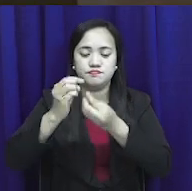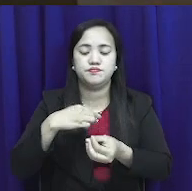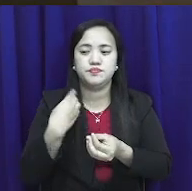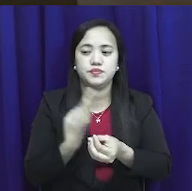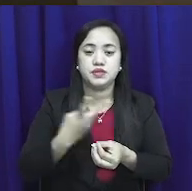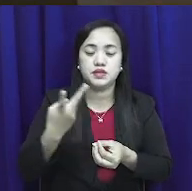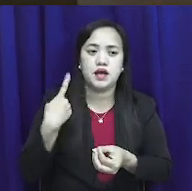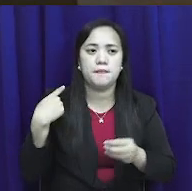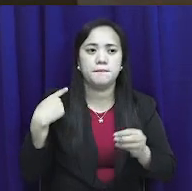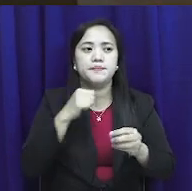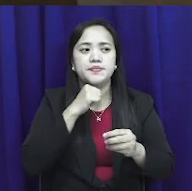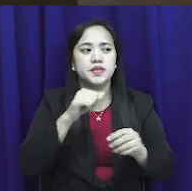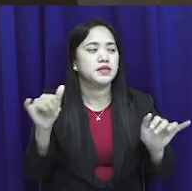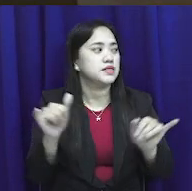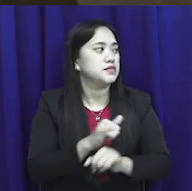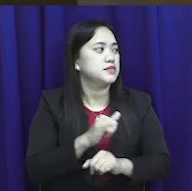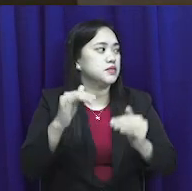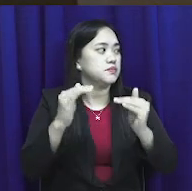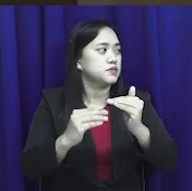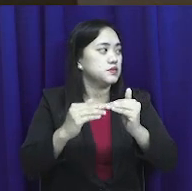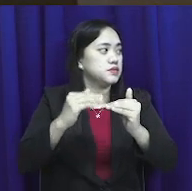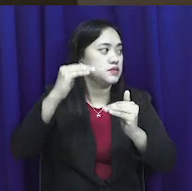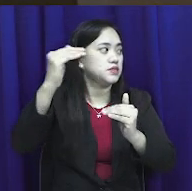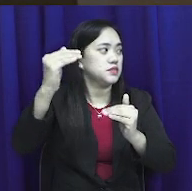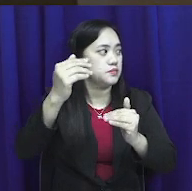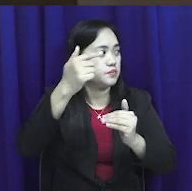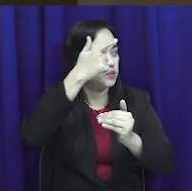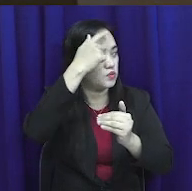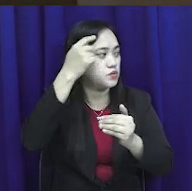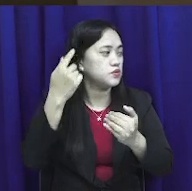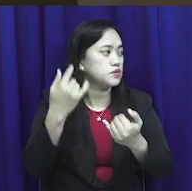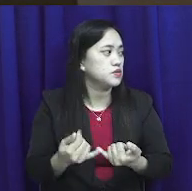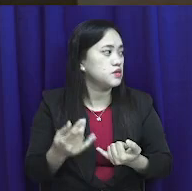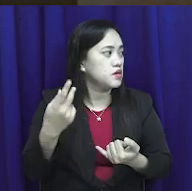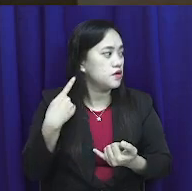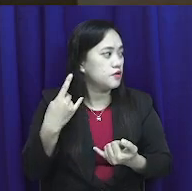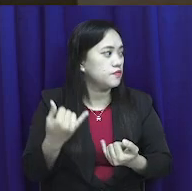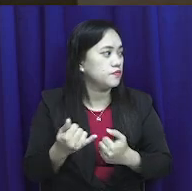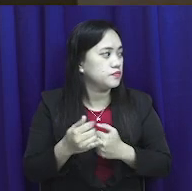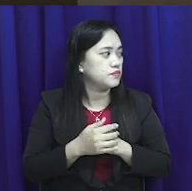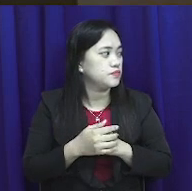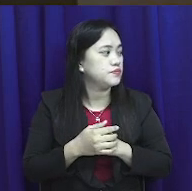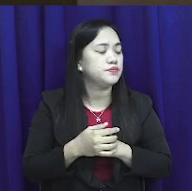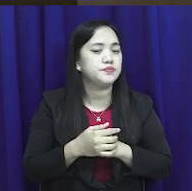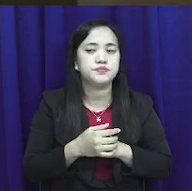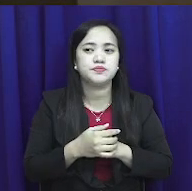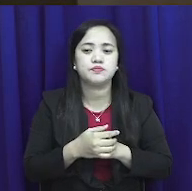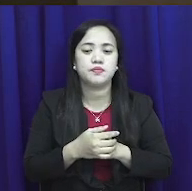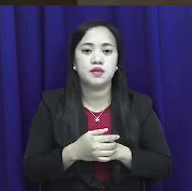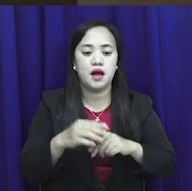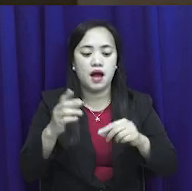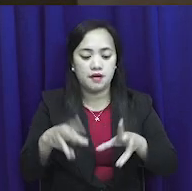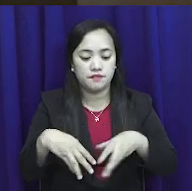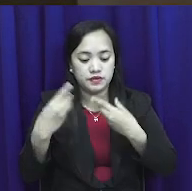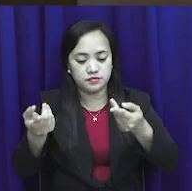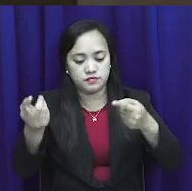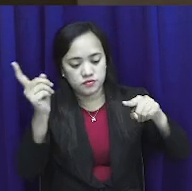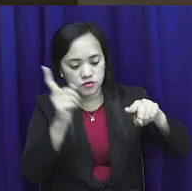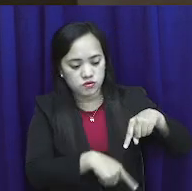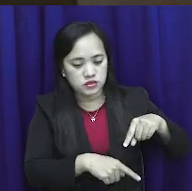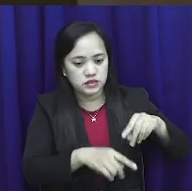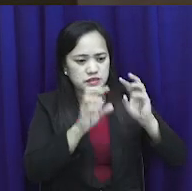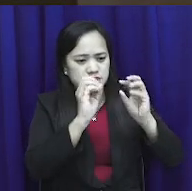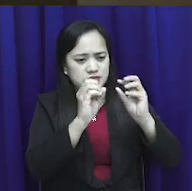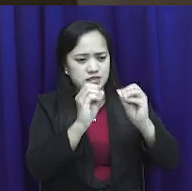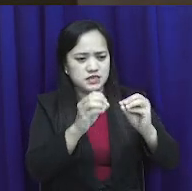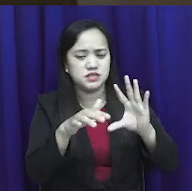yung level nung understanding kasi lumalaki ung anak mo nung Maliliit pa yan Pinapalo mo ung laging tinuturo sa